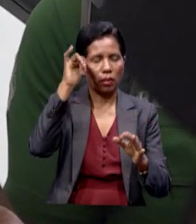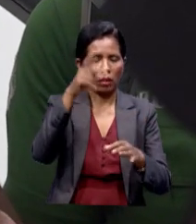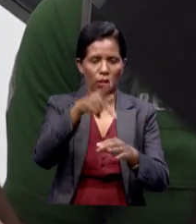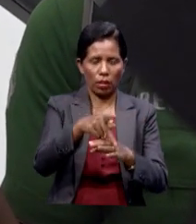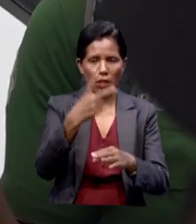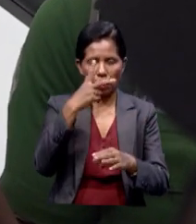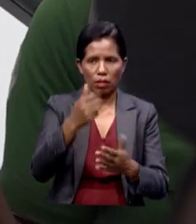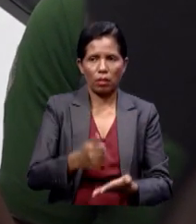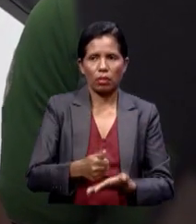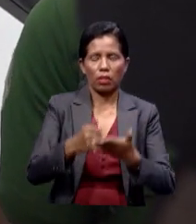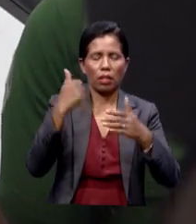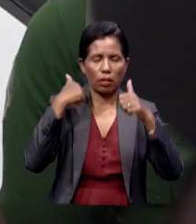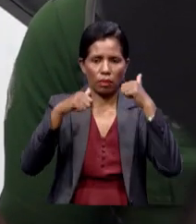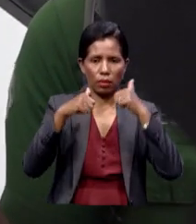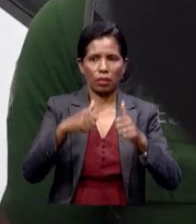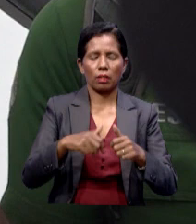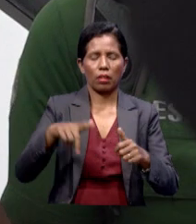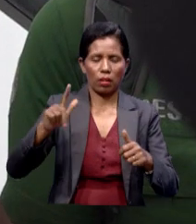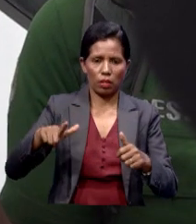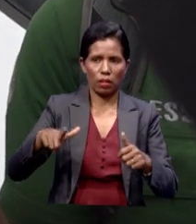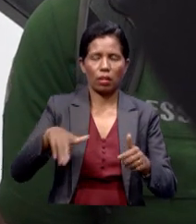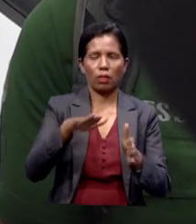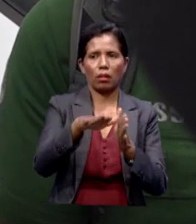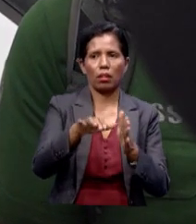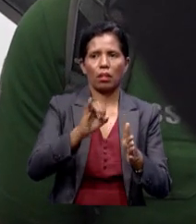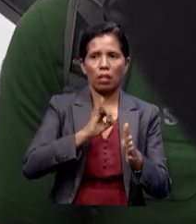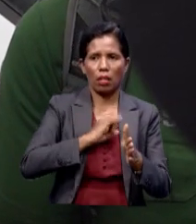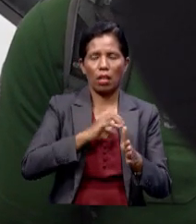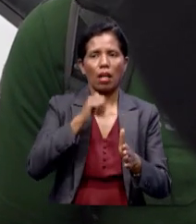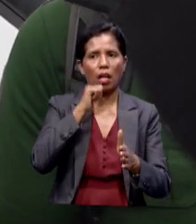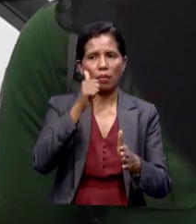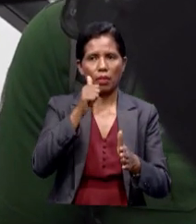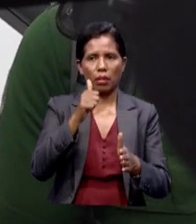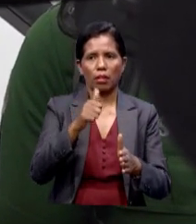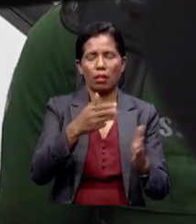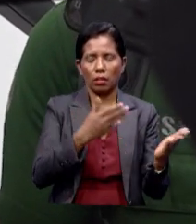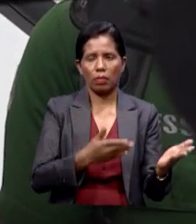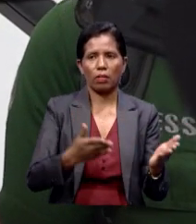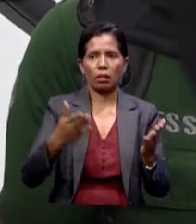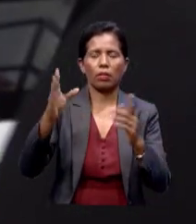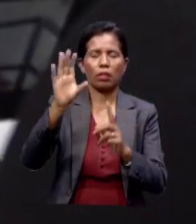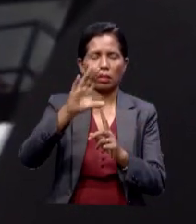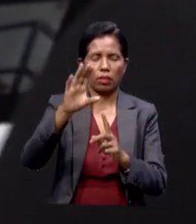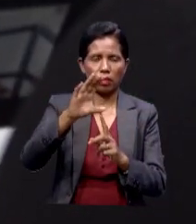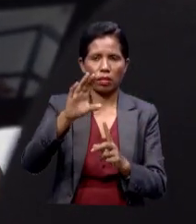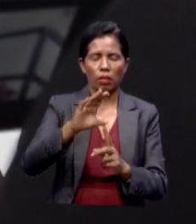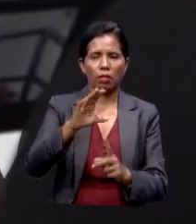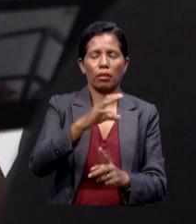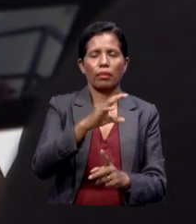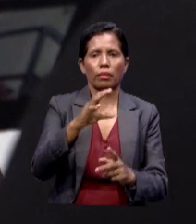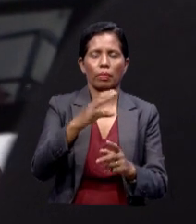atiende aktivdarne, namu osira lokrai, se labi bang hau abandar sang osito, mai ba hau orientona oni sigun komnantin ba, hat